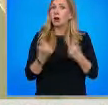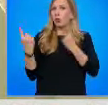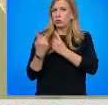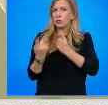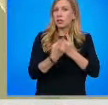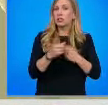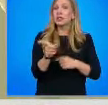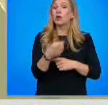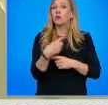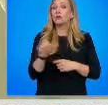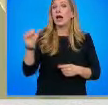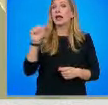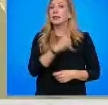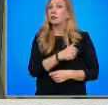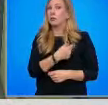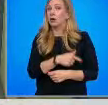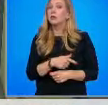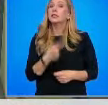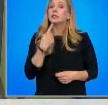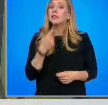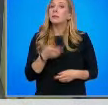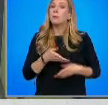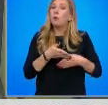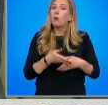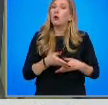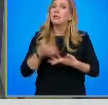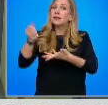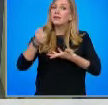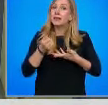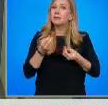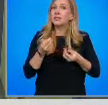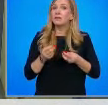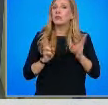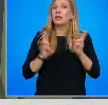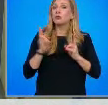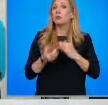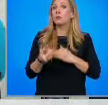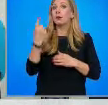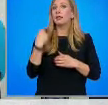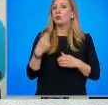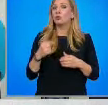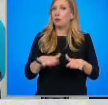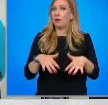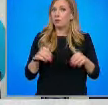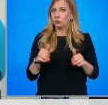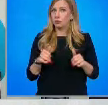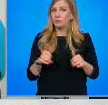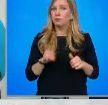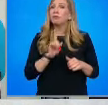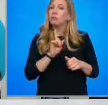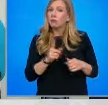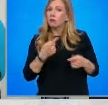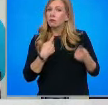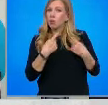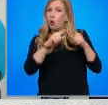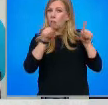с ръководството на Александровска, за да им помогне да усвоят средствата, гласувани от предишното правителство. В договора за